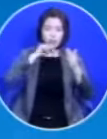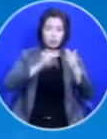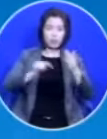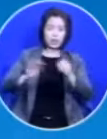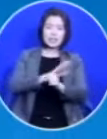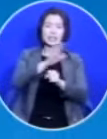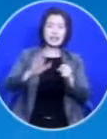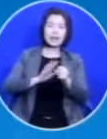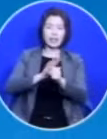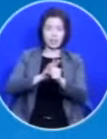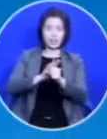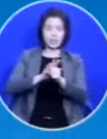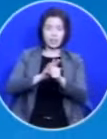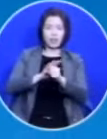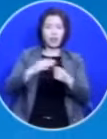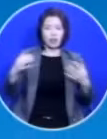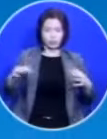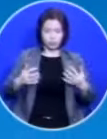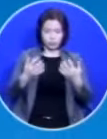사랑이